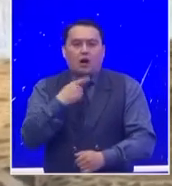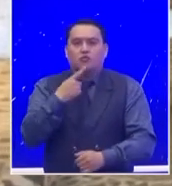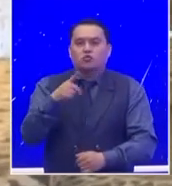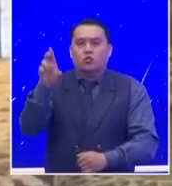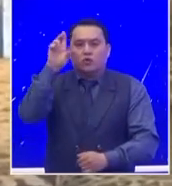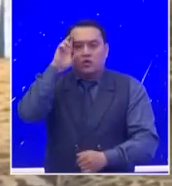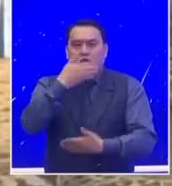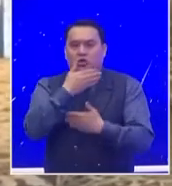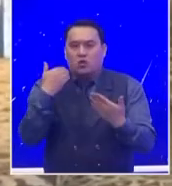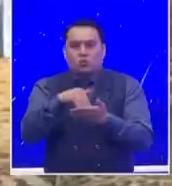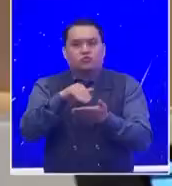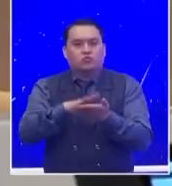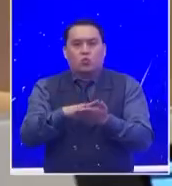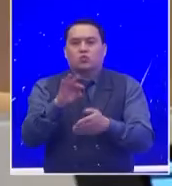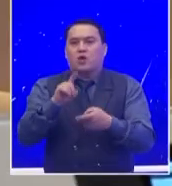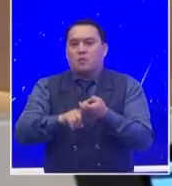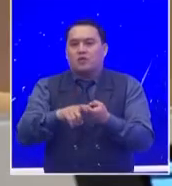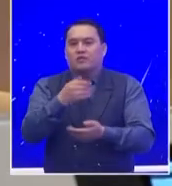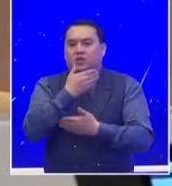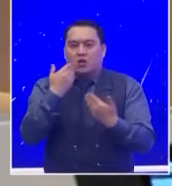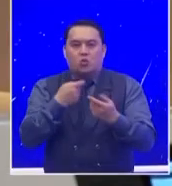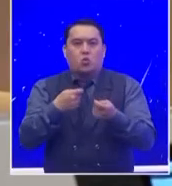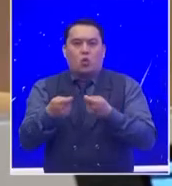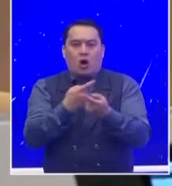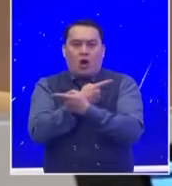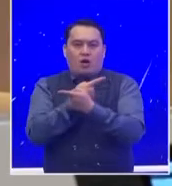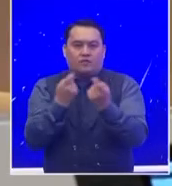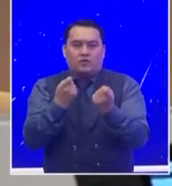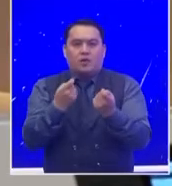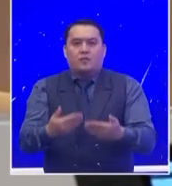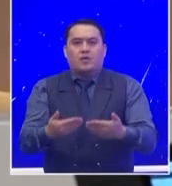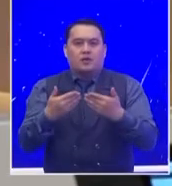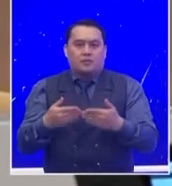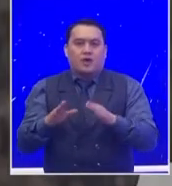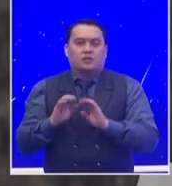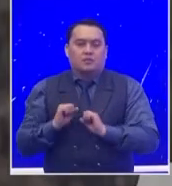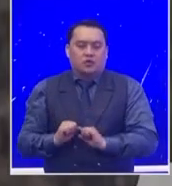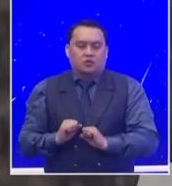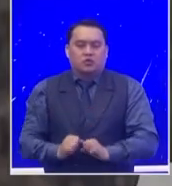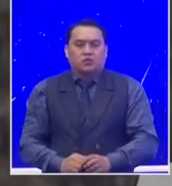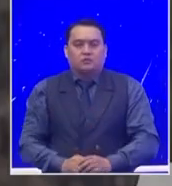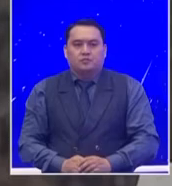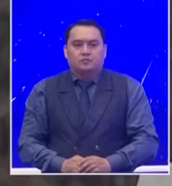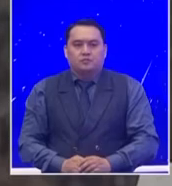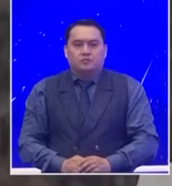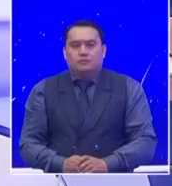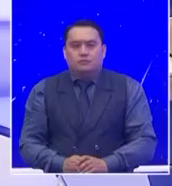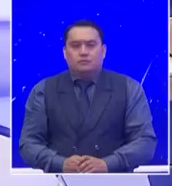стране нет подтвержденных случаев заражения, правительство объявило о серии мер предосторожности.